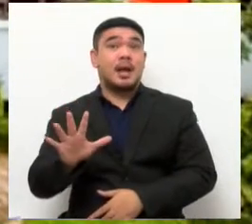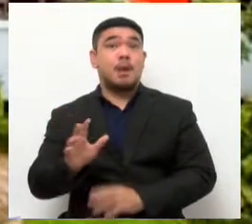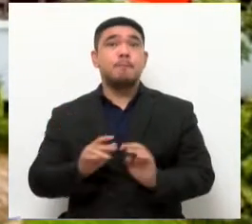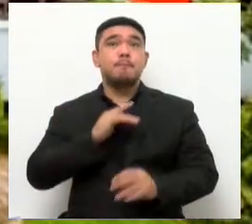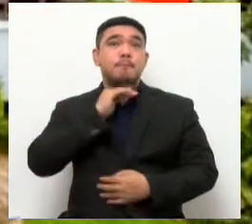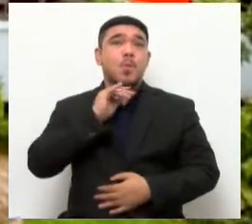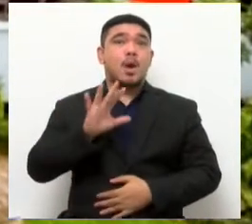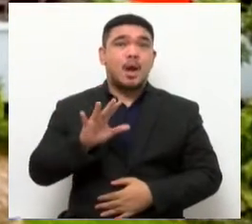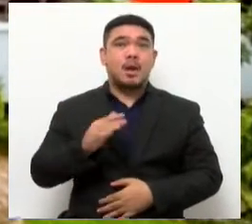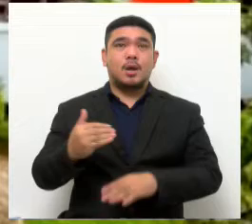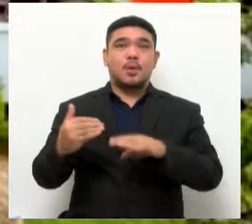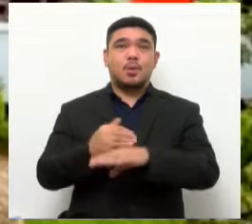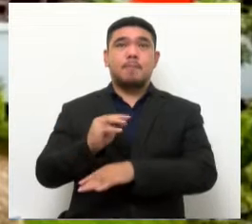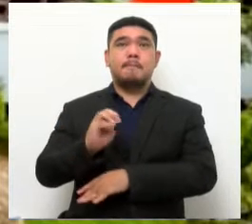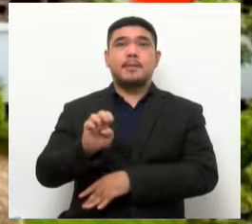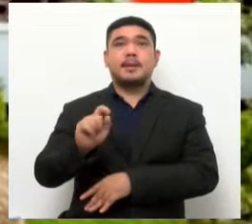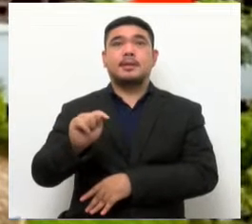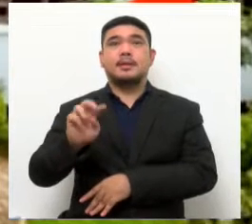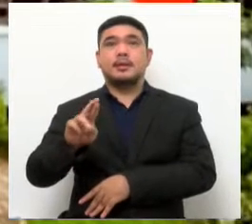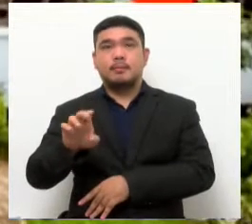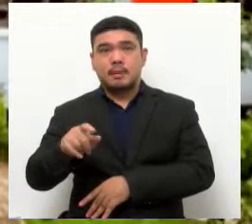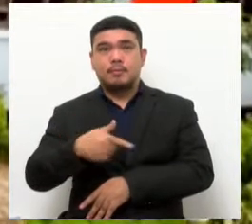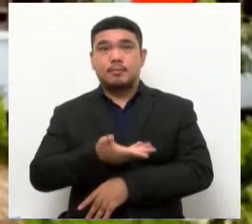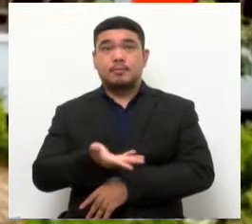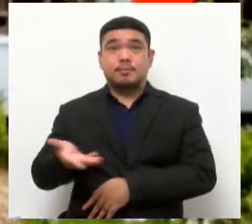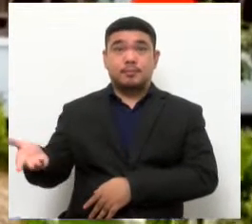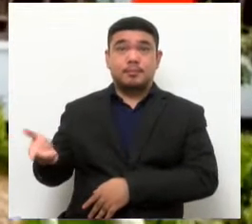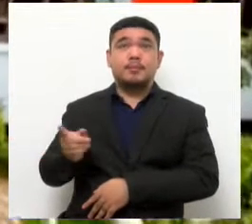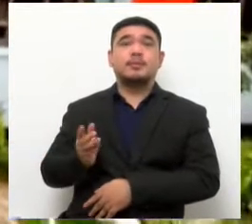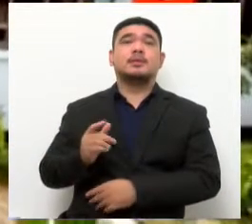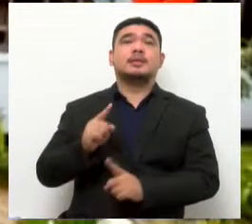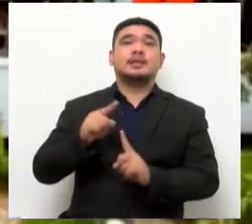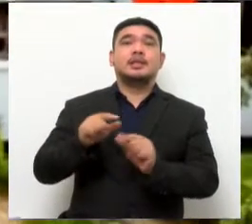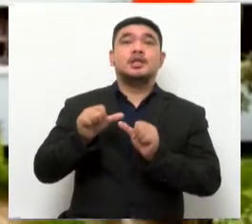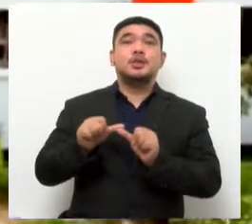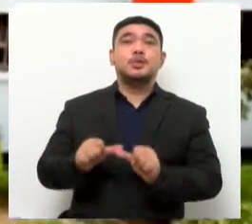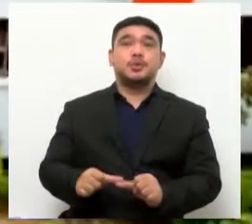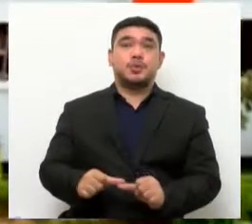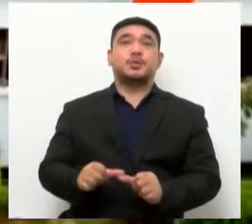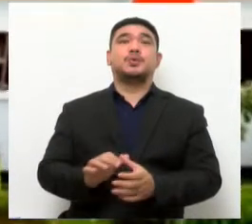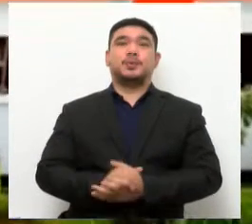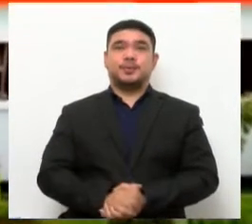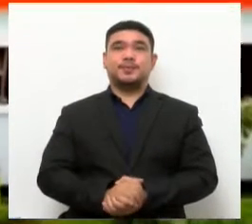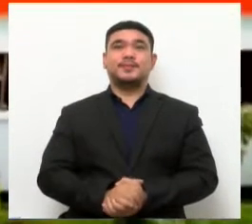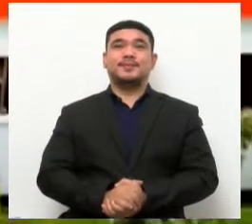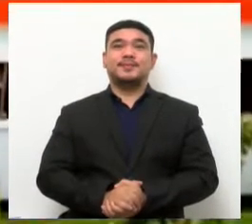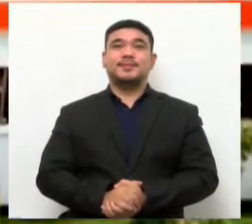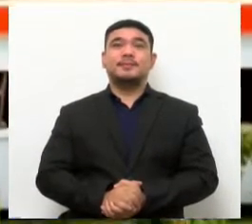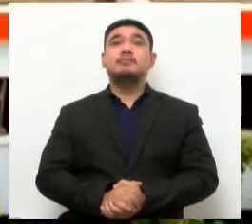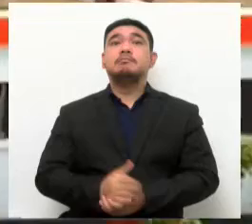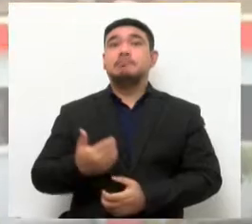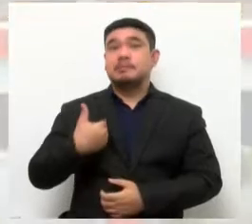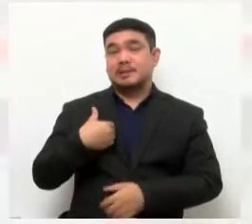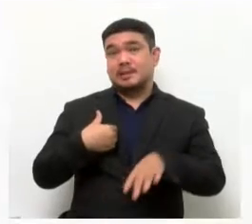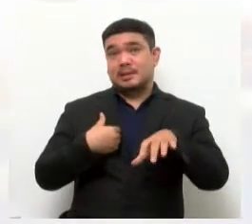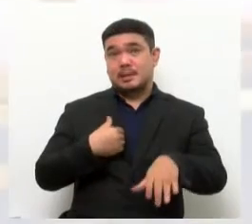ที่5ถนนมิตรภาพตำบลลาดบัวขาวอำเภอสีคิ้วจังหวัดนครราชสีมามีเขตพื้น